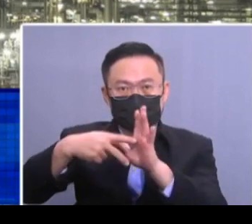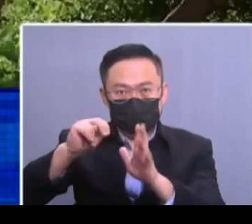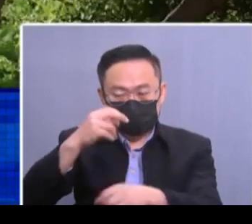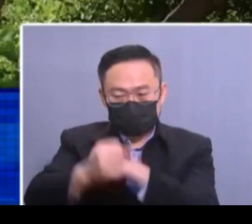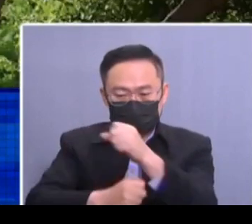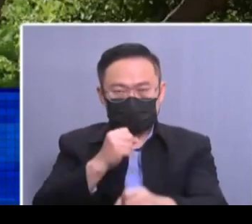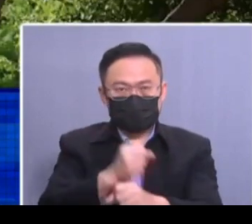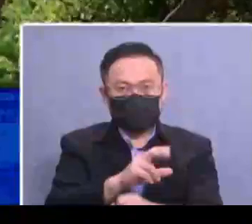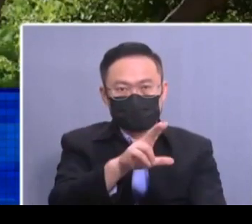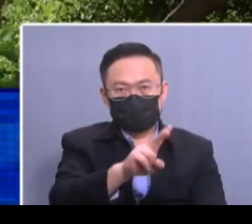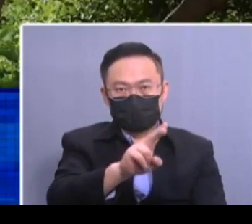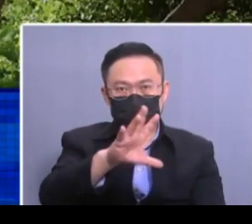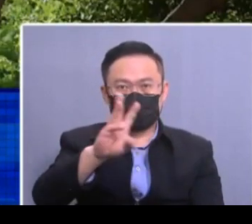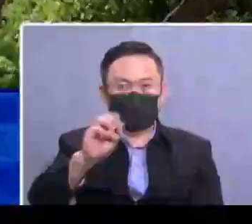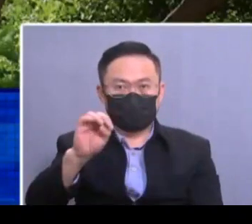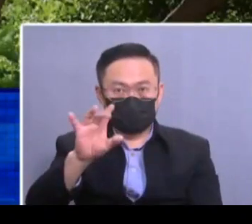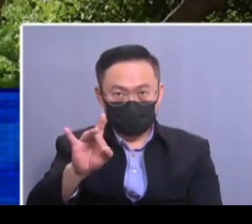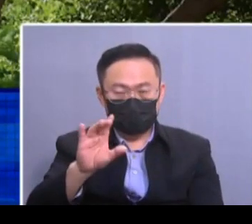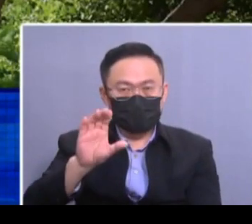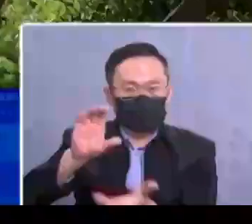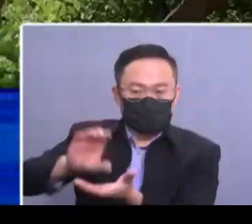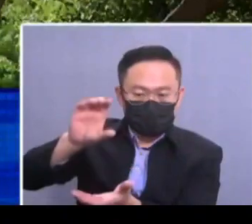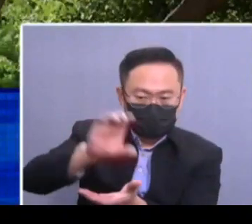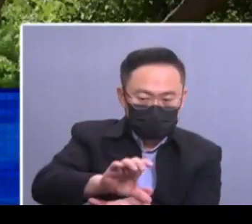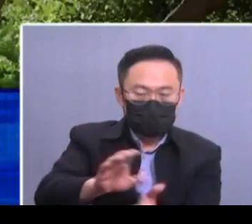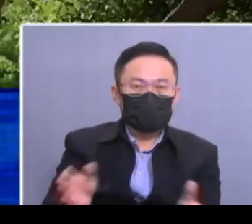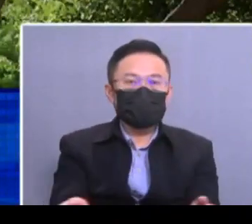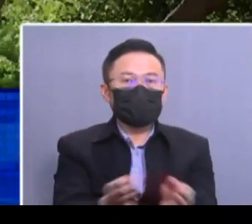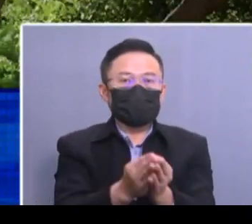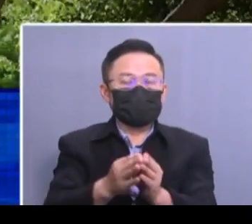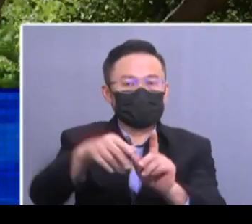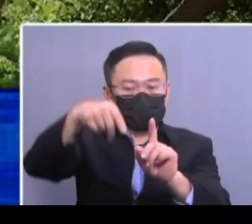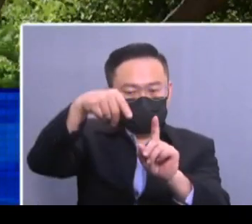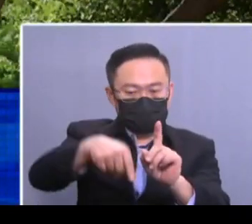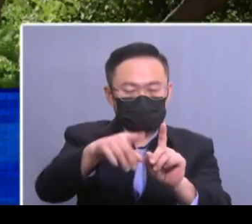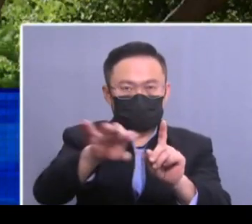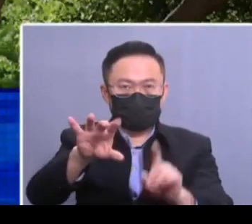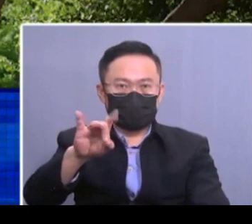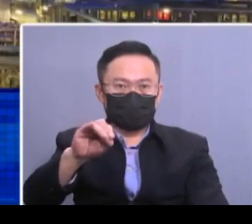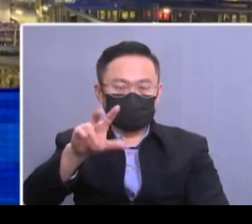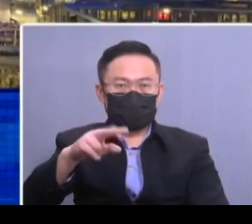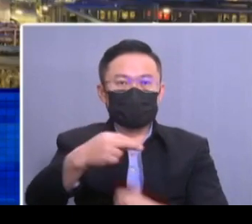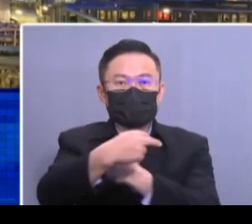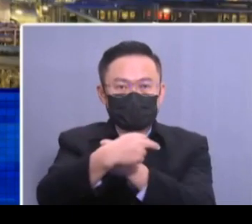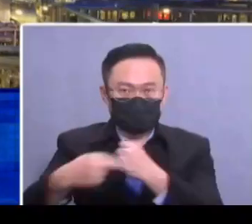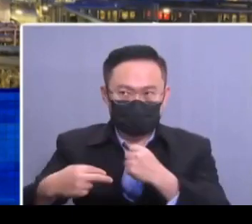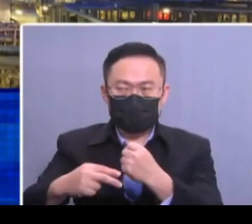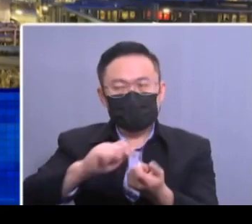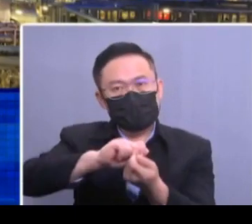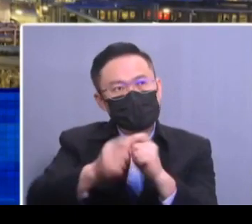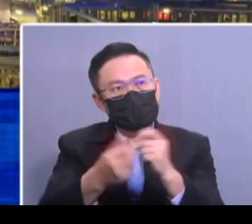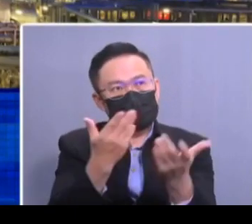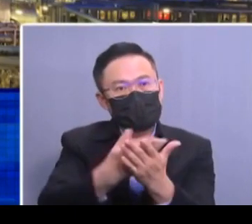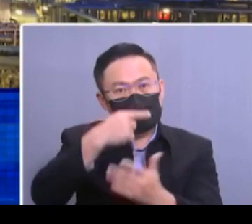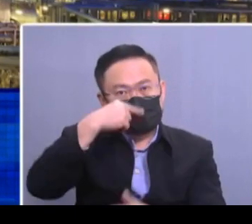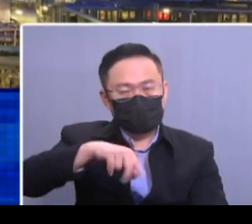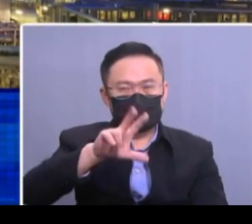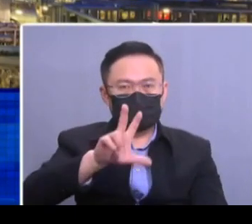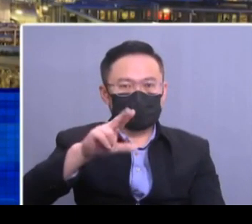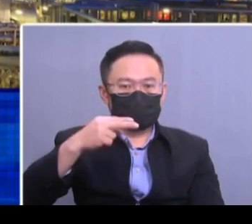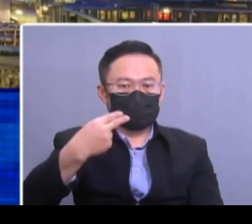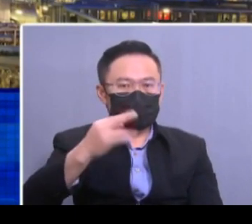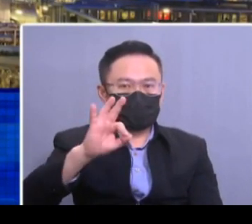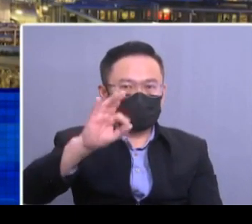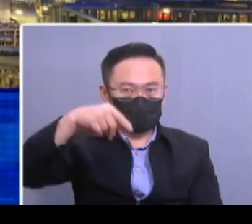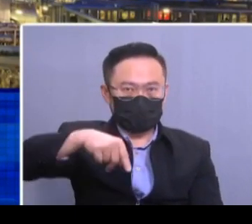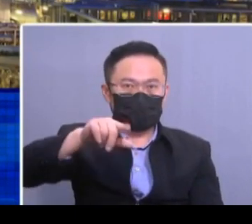โดยมูลค่าของการลงทุนรวมแนะนำไม่เกิน 1183ล้านเหรียญสหรัฐหรือว่าราวๆ 3หมื่นเก้าพันกว่า